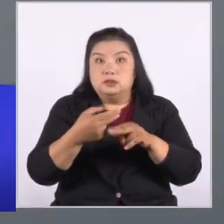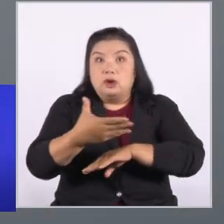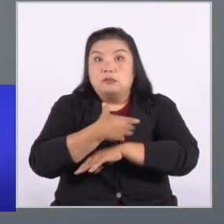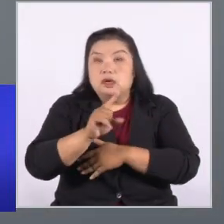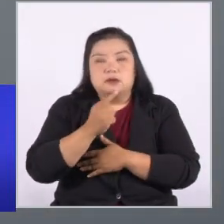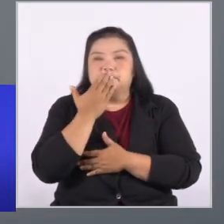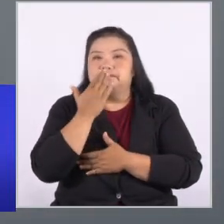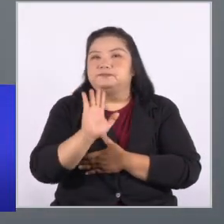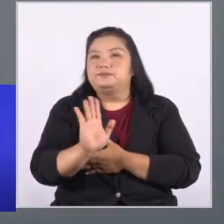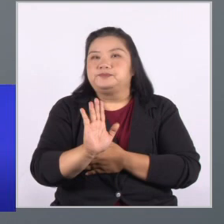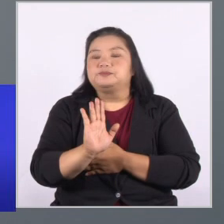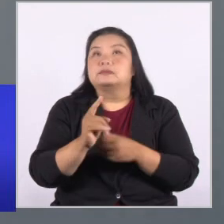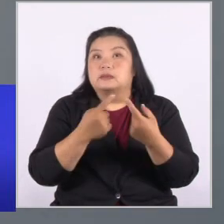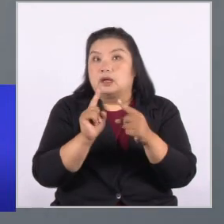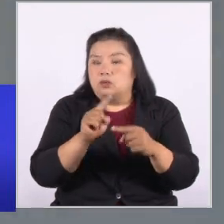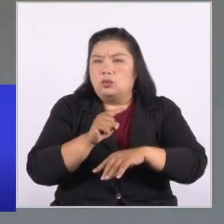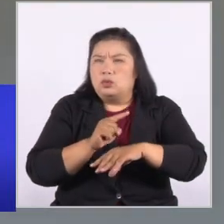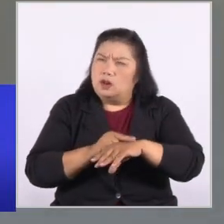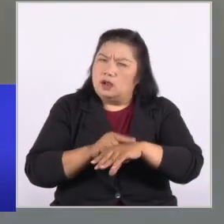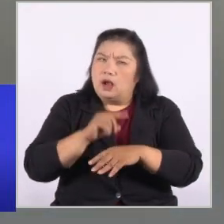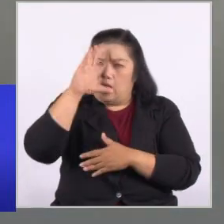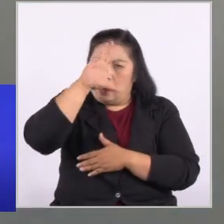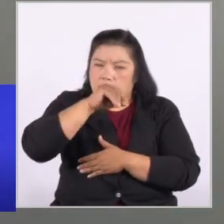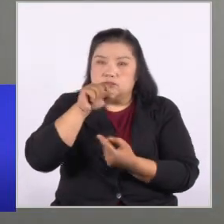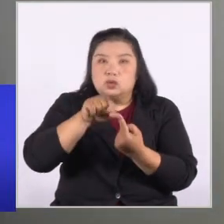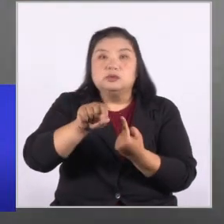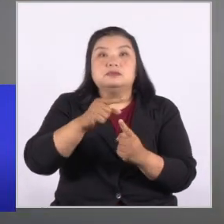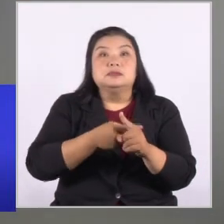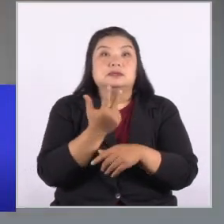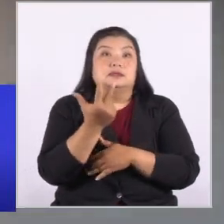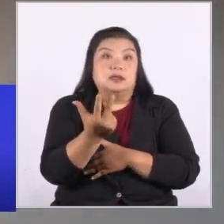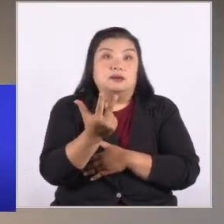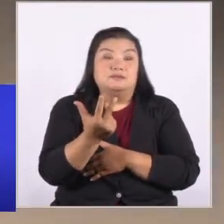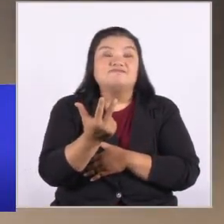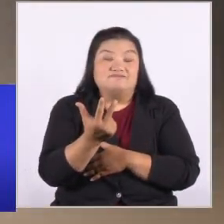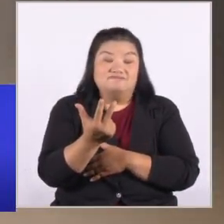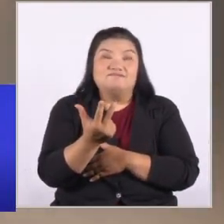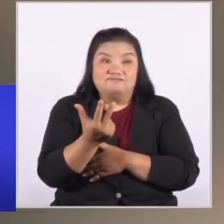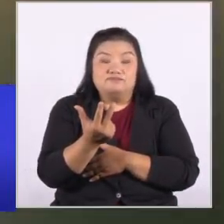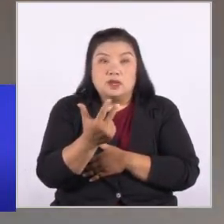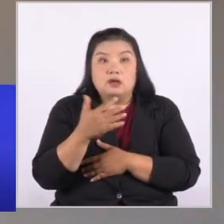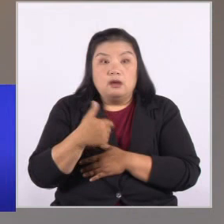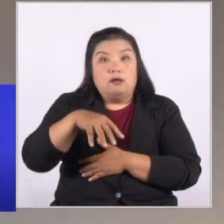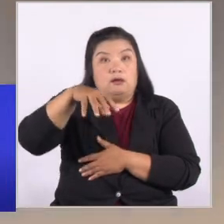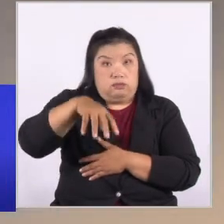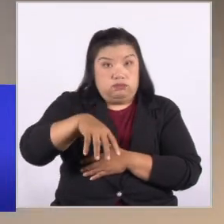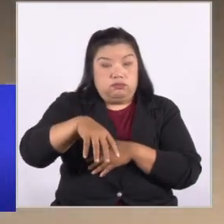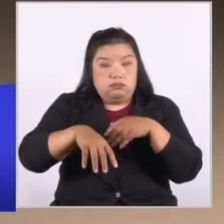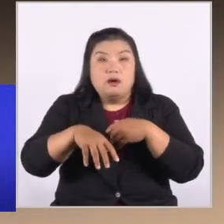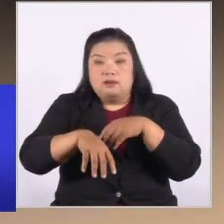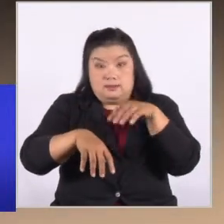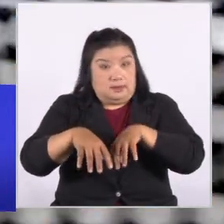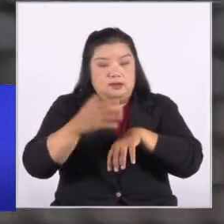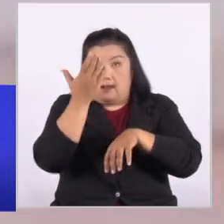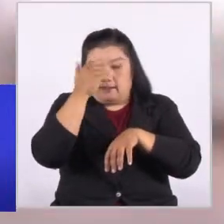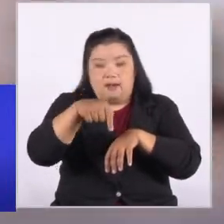ไหนนะฮะเหตุเกิดตอนประมาณสักก่อนค่ำของวันที่20นะฮะมีนาคมที่ผ่านมาบริเวณหน้าศูนย์ประสานงานพักของอำเภอต